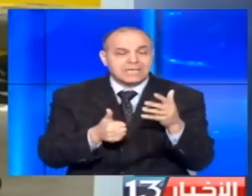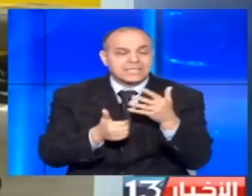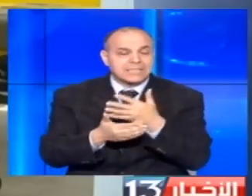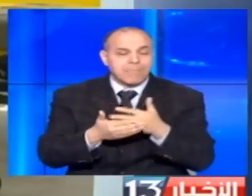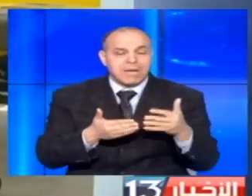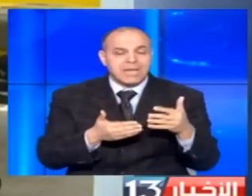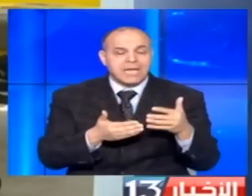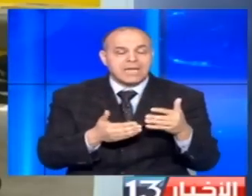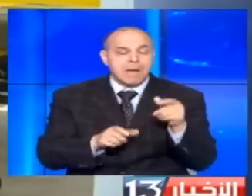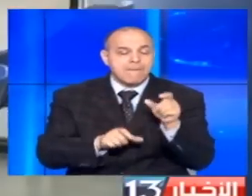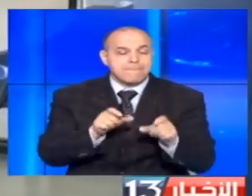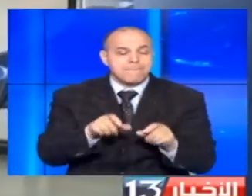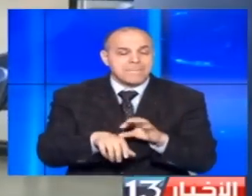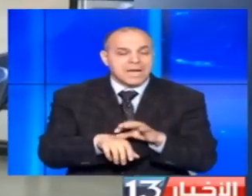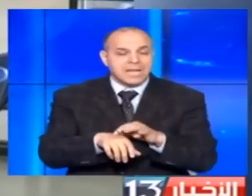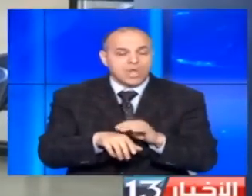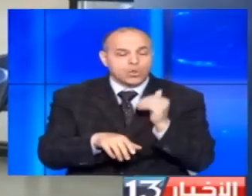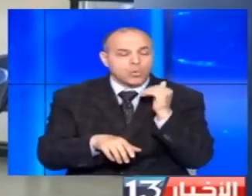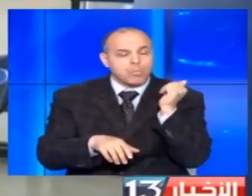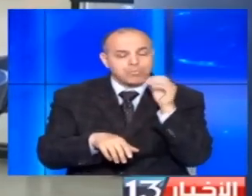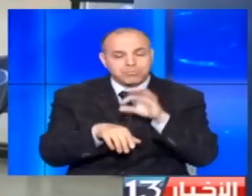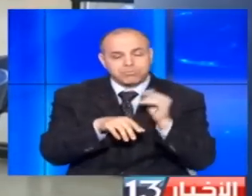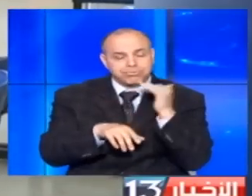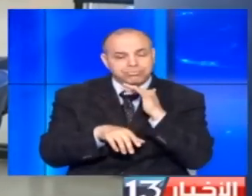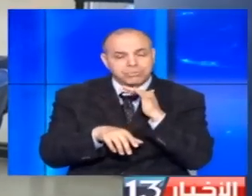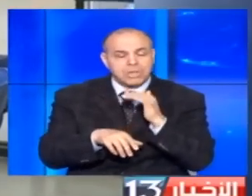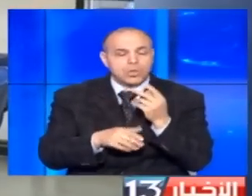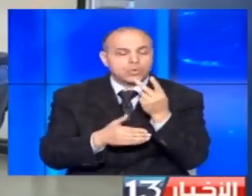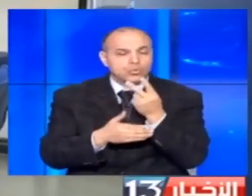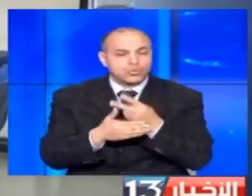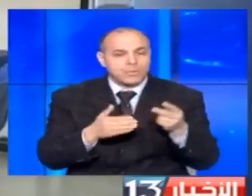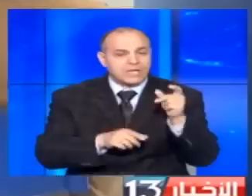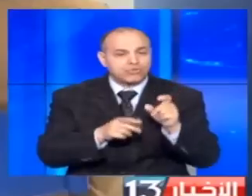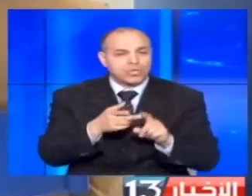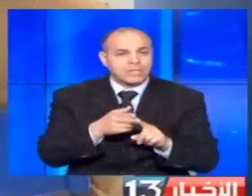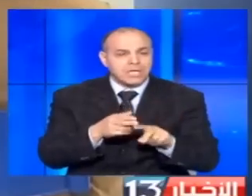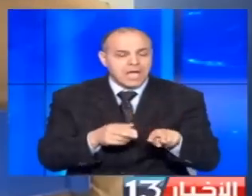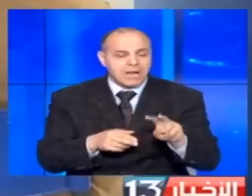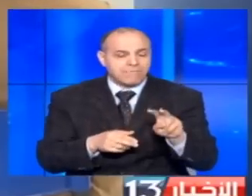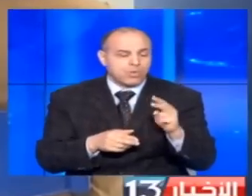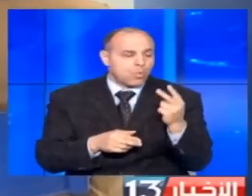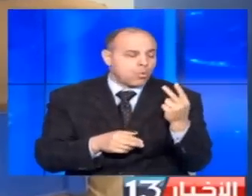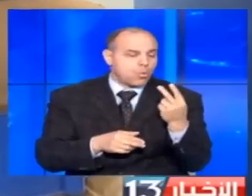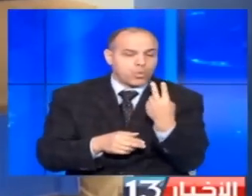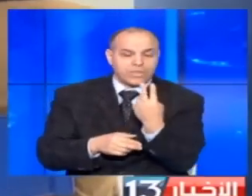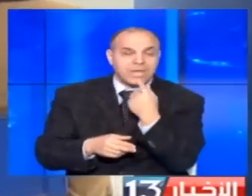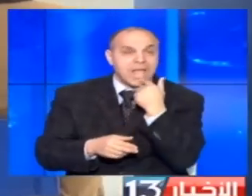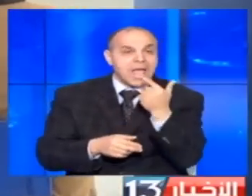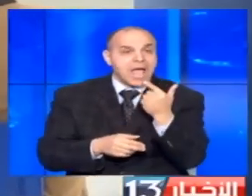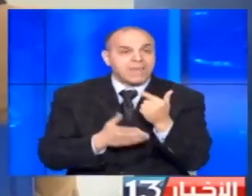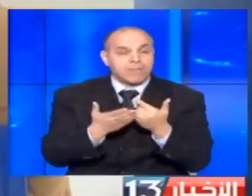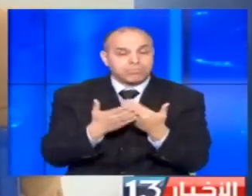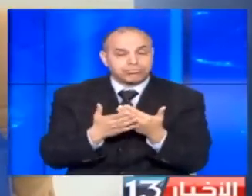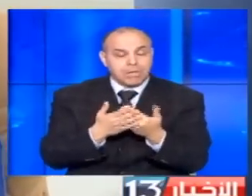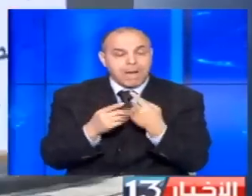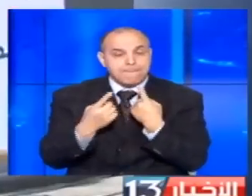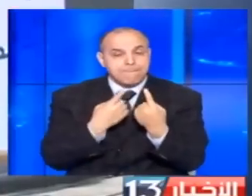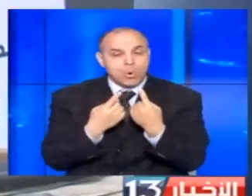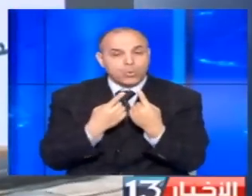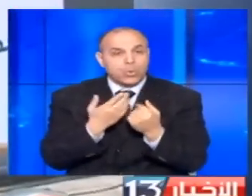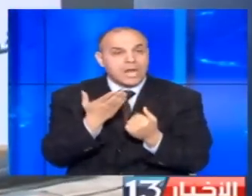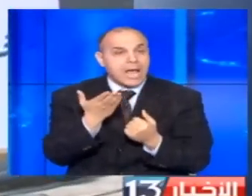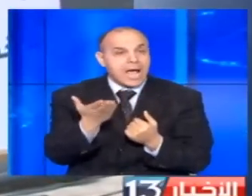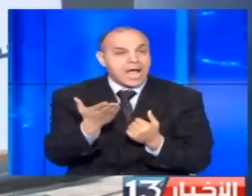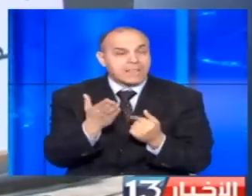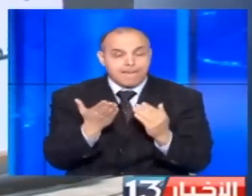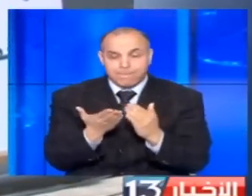مريض التحقوا بطب الاستعجال مقارنه بمليونين في عام 2 و000 هذه المؤشرات من المحاور التي ادرجت